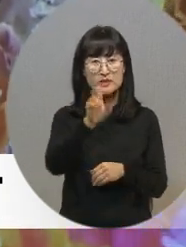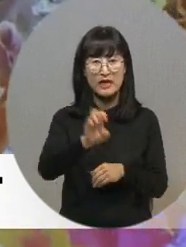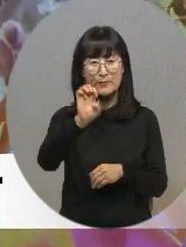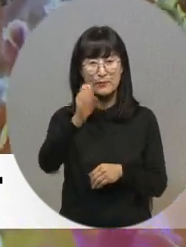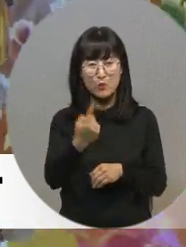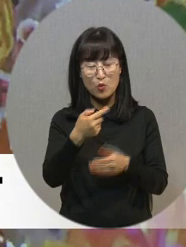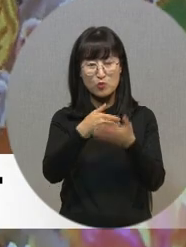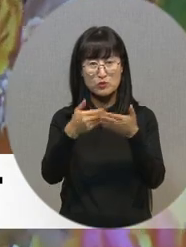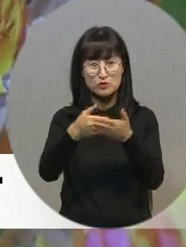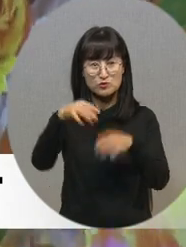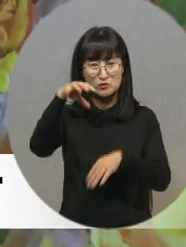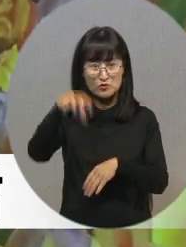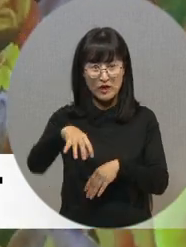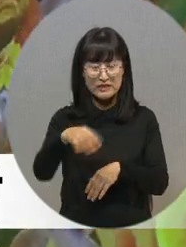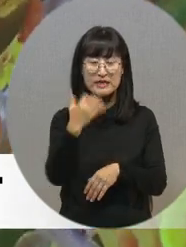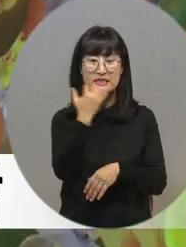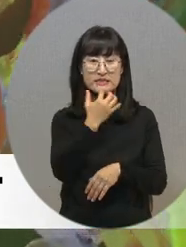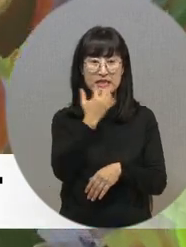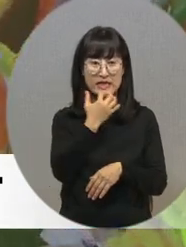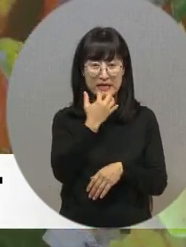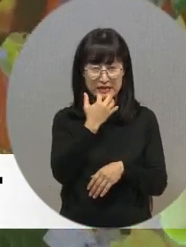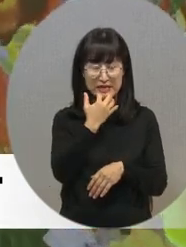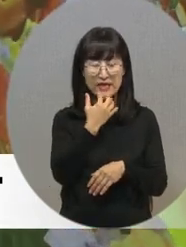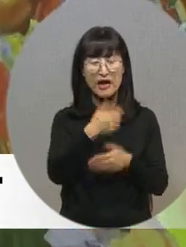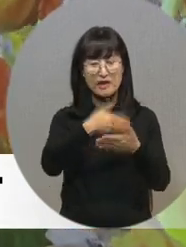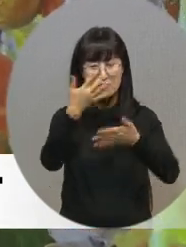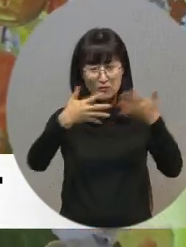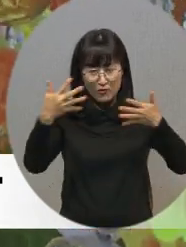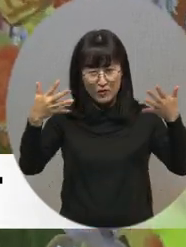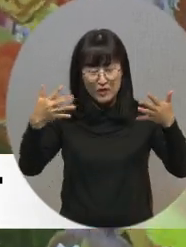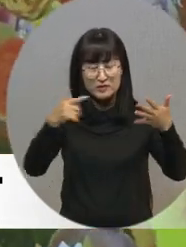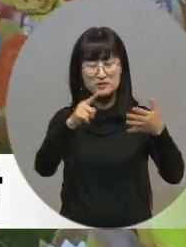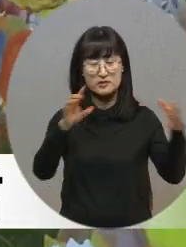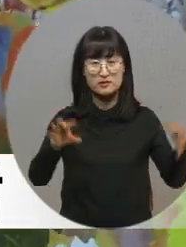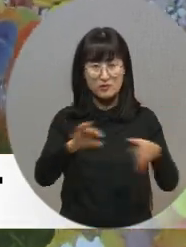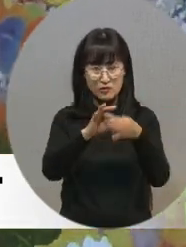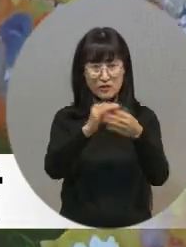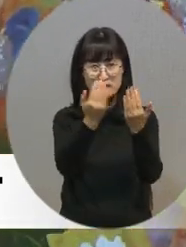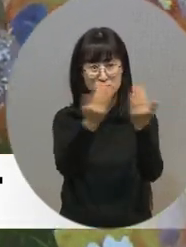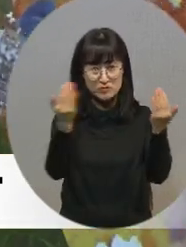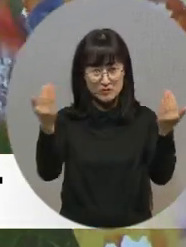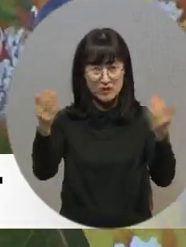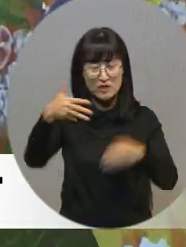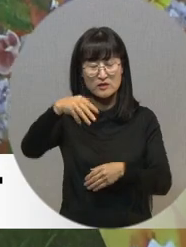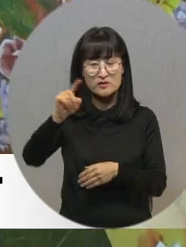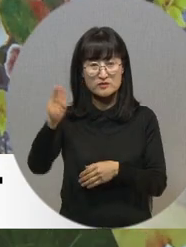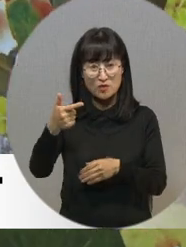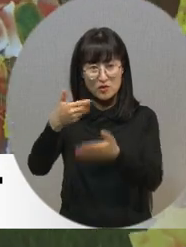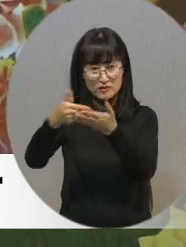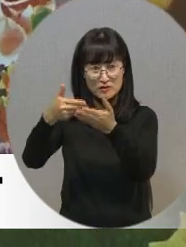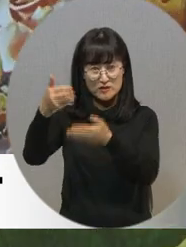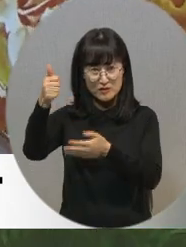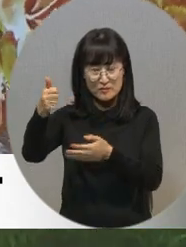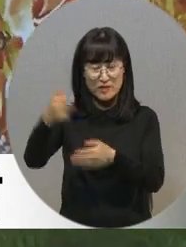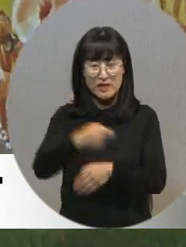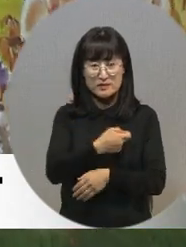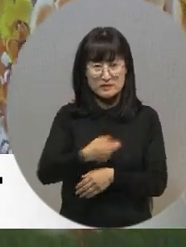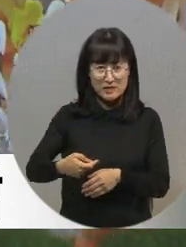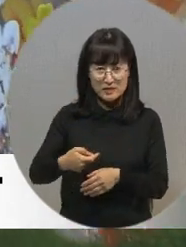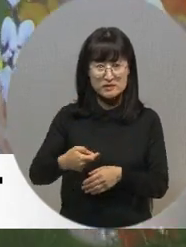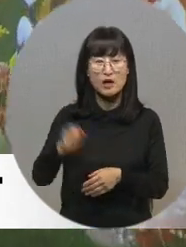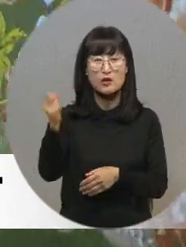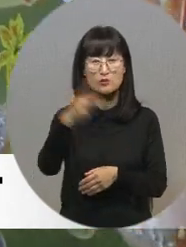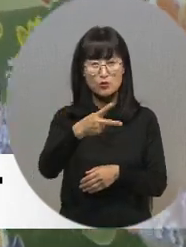남포미술관에서는 색채의 향연이라는 연계 전시가 진행되며 천하백의 제자와 국내 채색화가들의 작품을 감상할